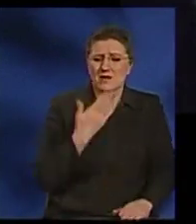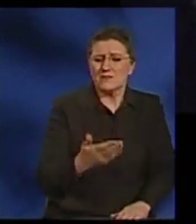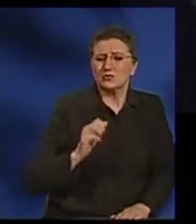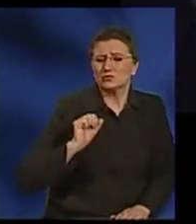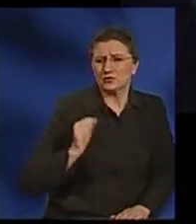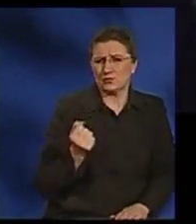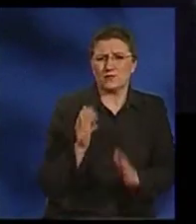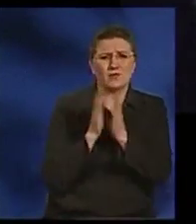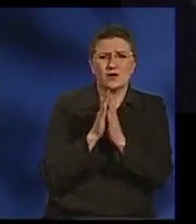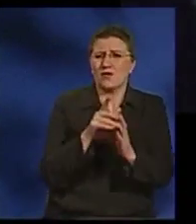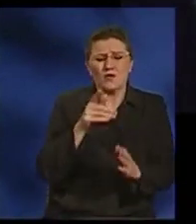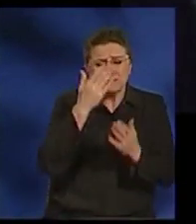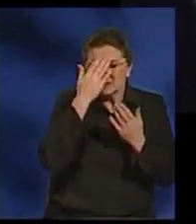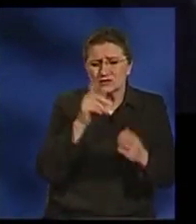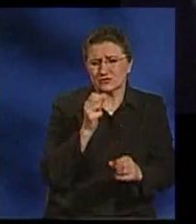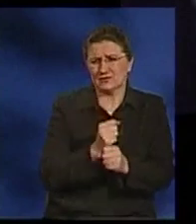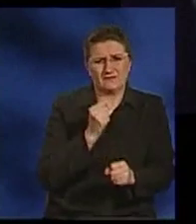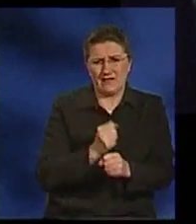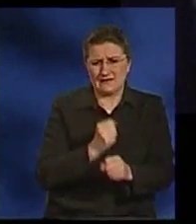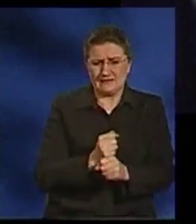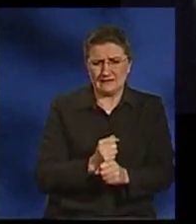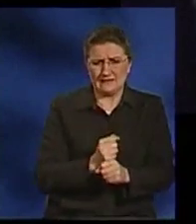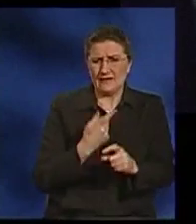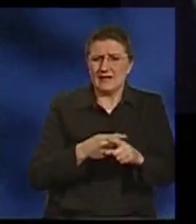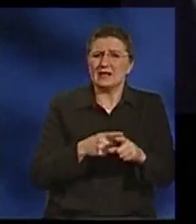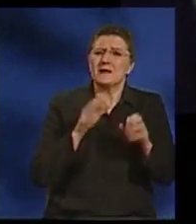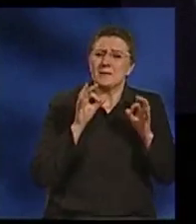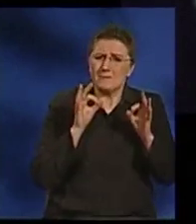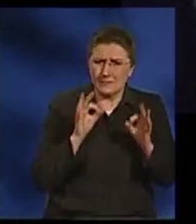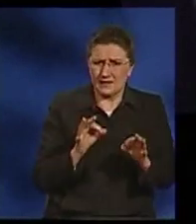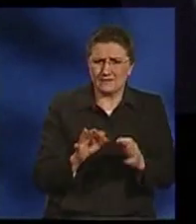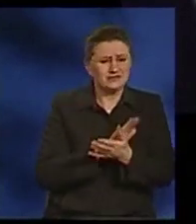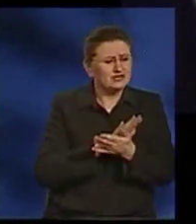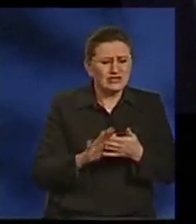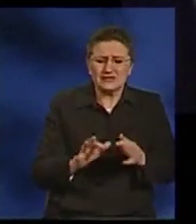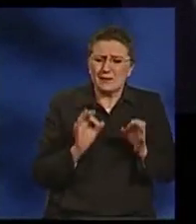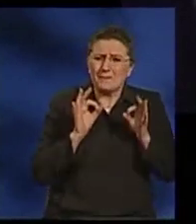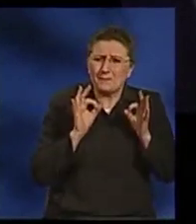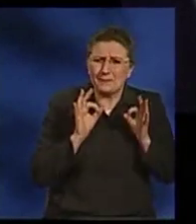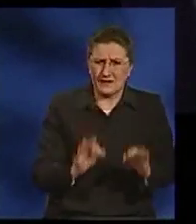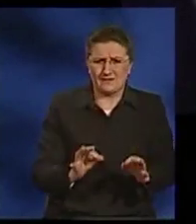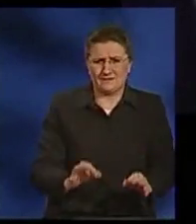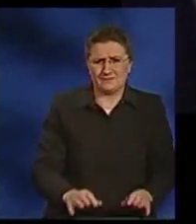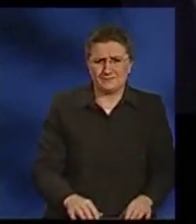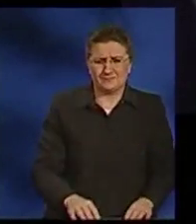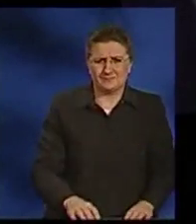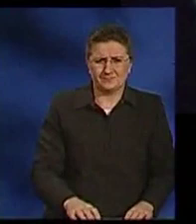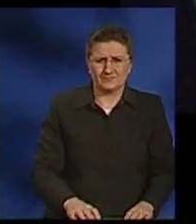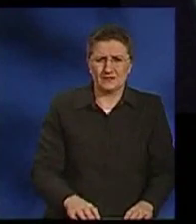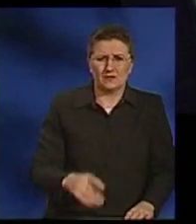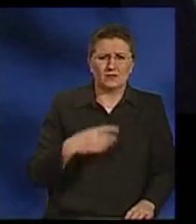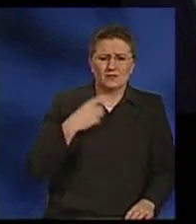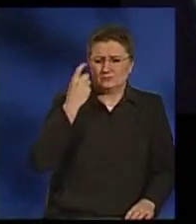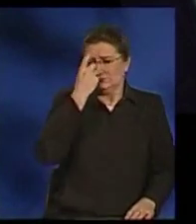Гарбо Он не ведает, что творит Это правда Чистая правда Ой, сплошная темень в